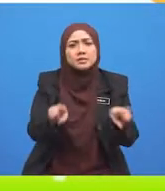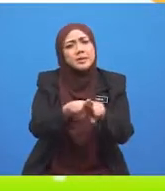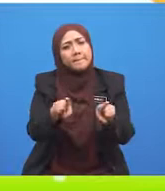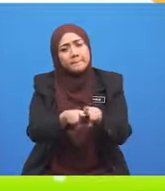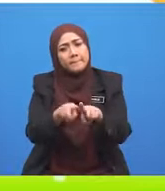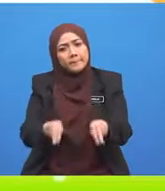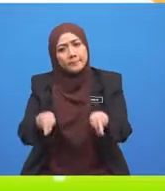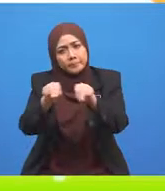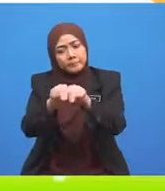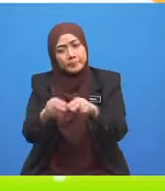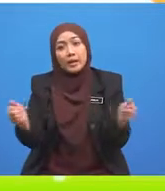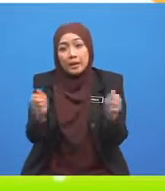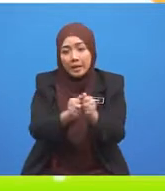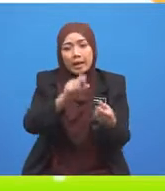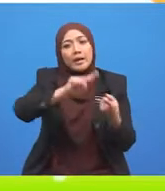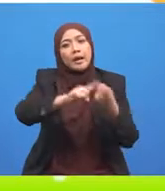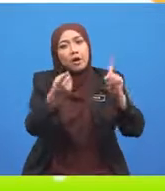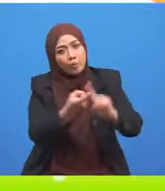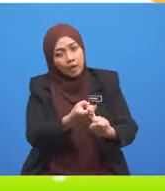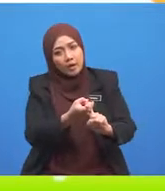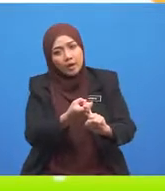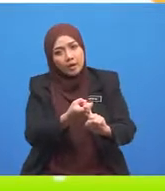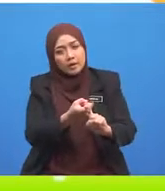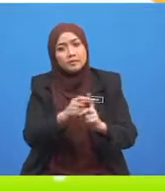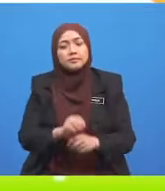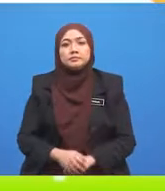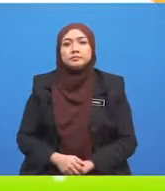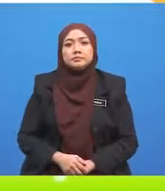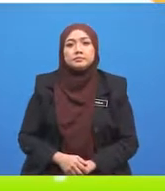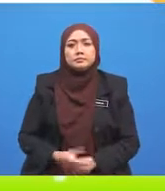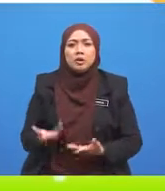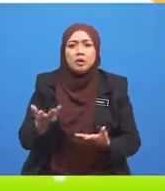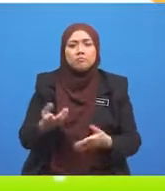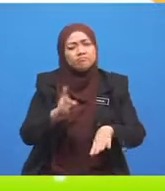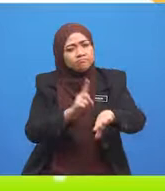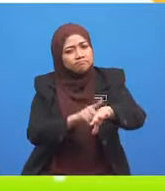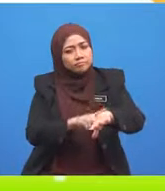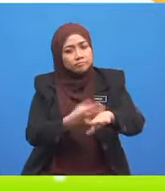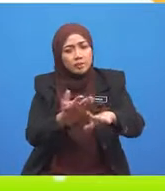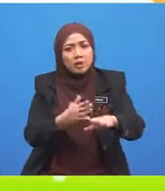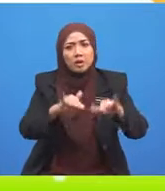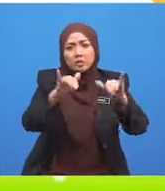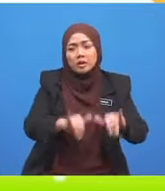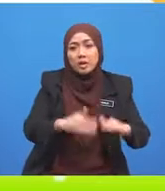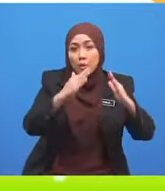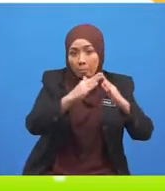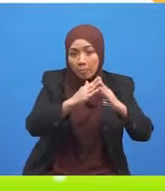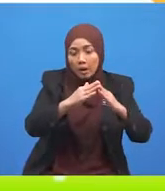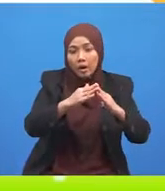secara berpasangan. Sama ada semasa di rumah bersama